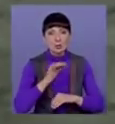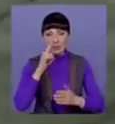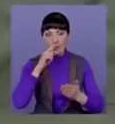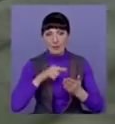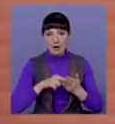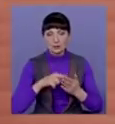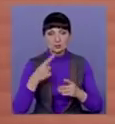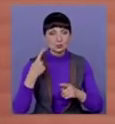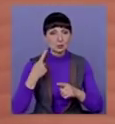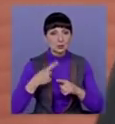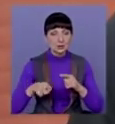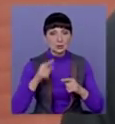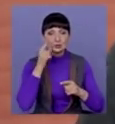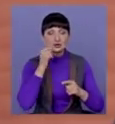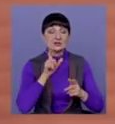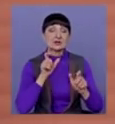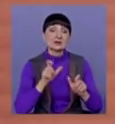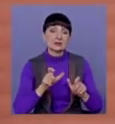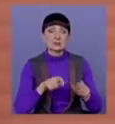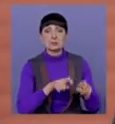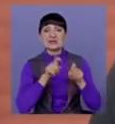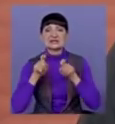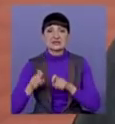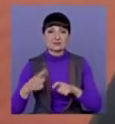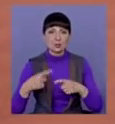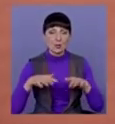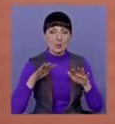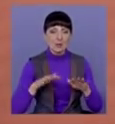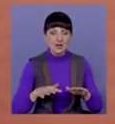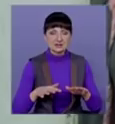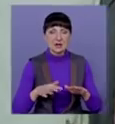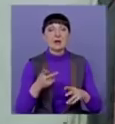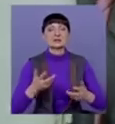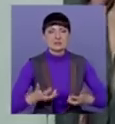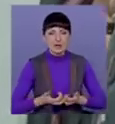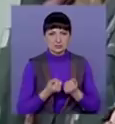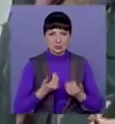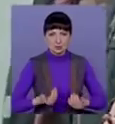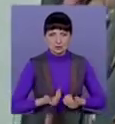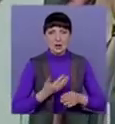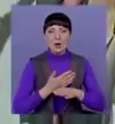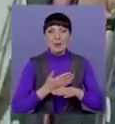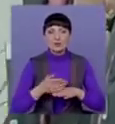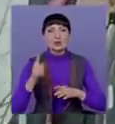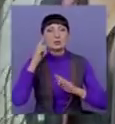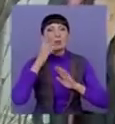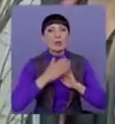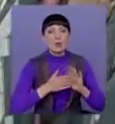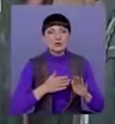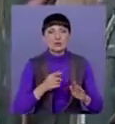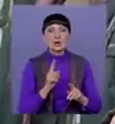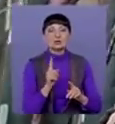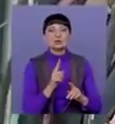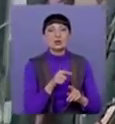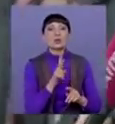вместе с другим пассажиром мужчина решил пересесть на свободные места, и в конце это и спасло ему жизнь. Уже после Еркин понял, что от того ряда,